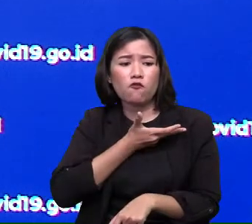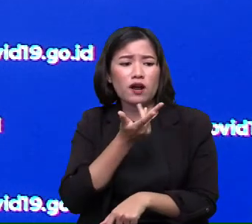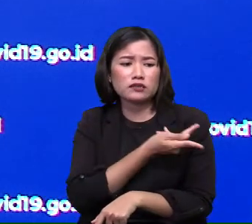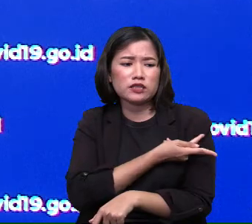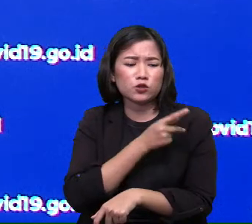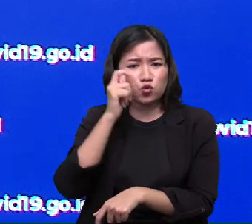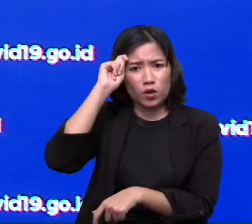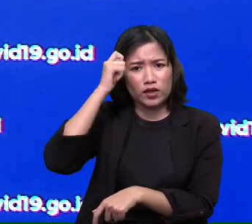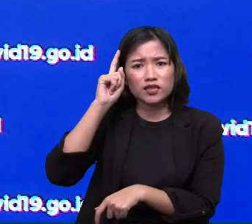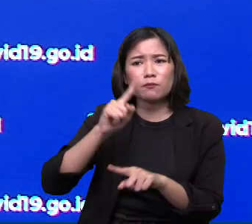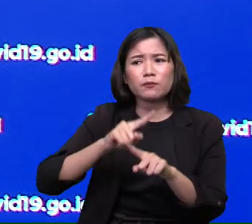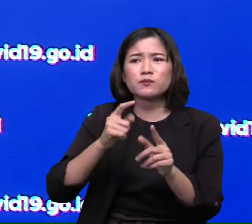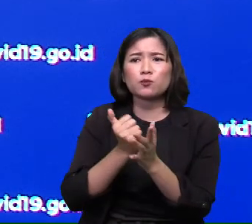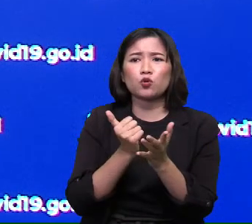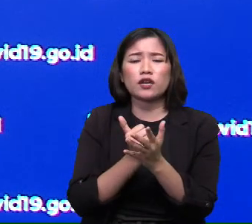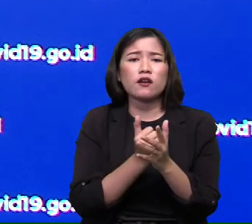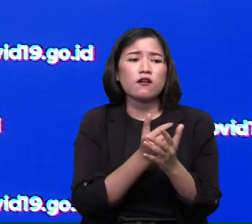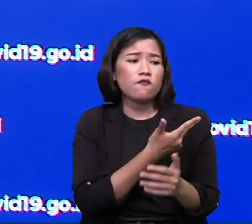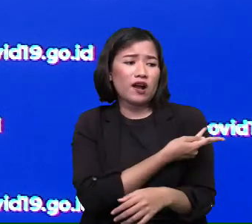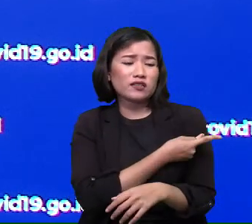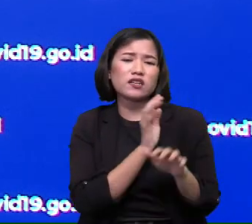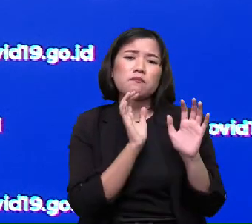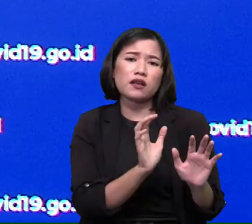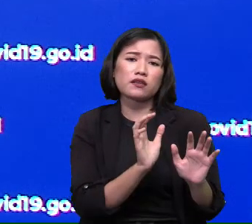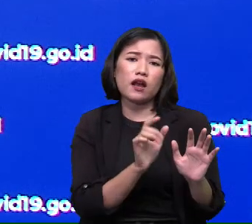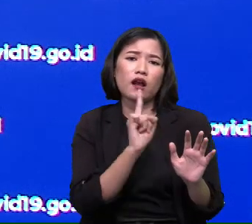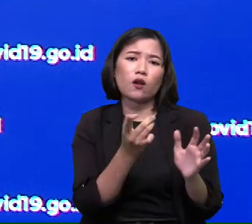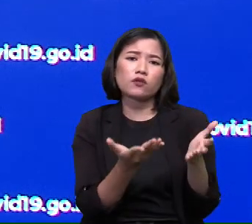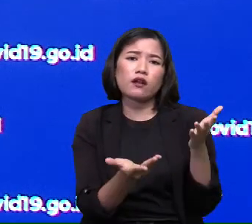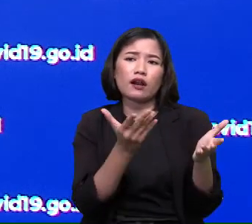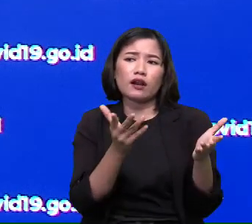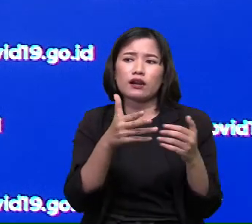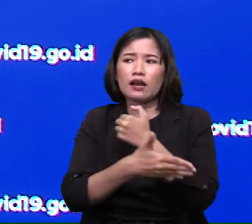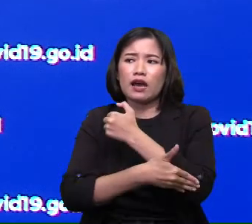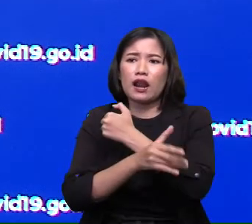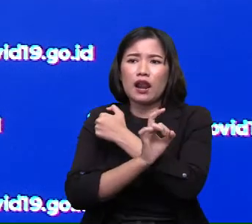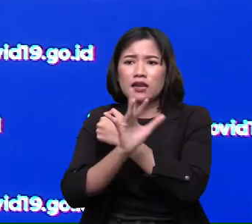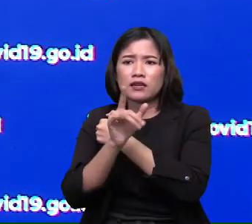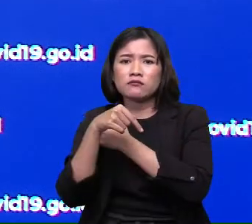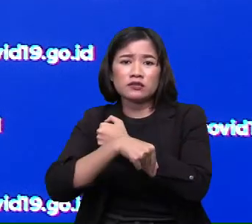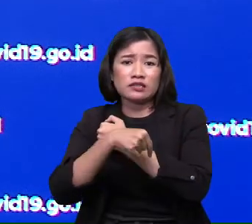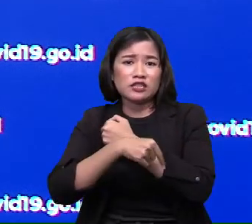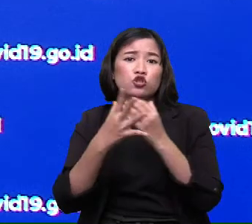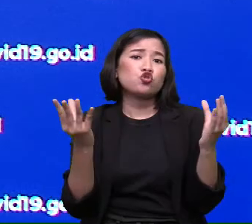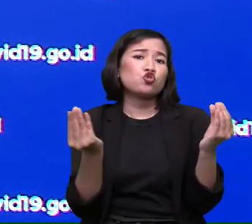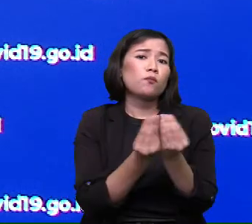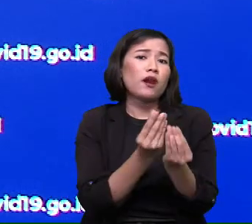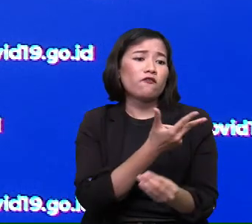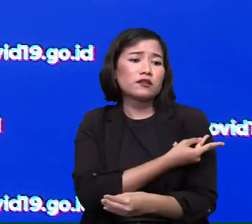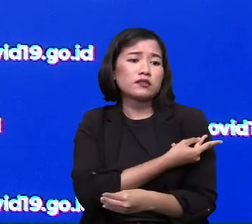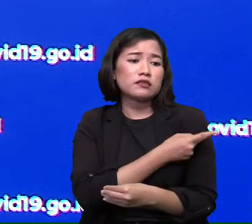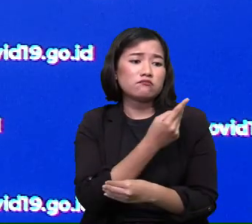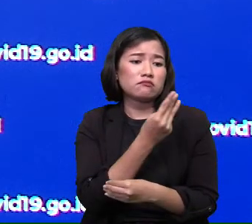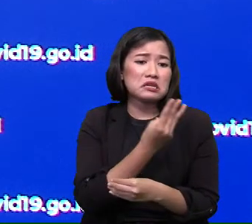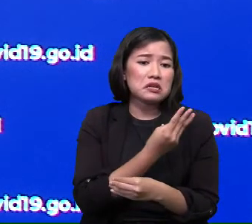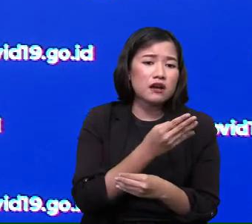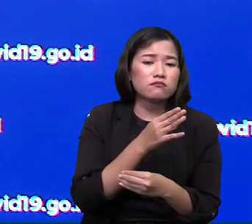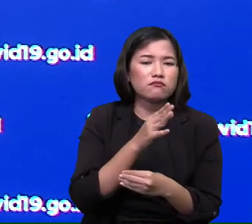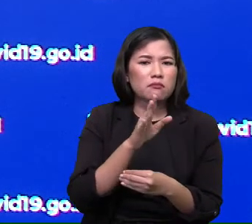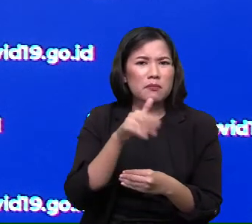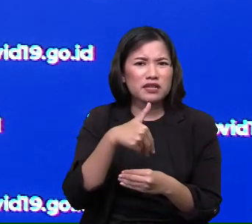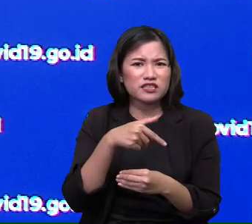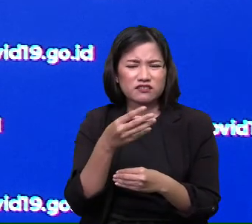jika dibandingkan dengan negara-negara lain apakah memang rata-rata capaian vaksinasi busta terbilang rendah ketimbang dosis 1 dan 2